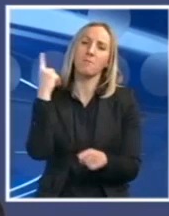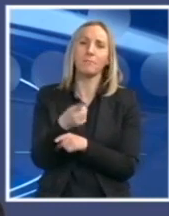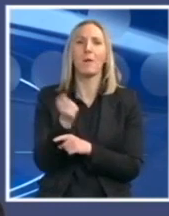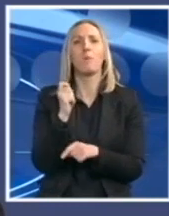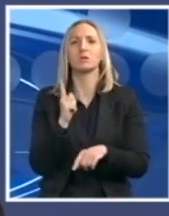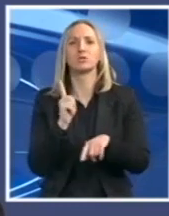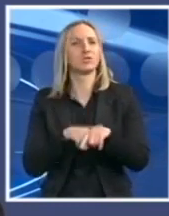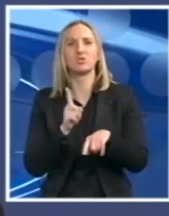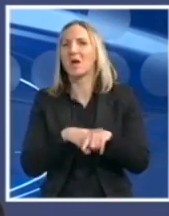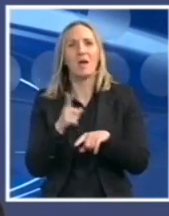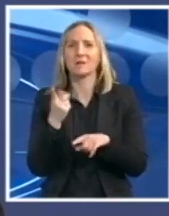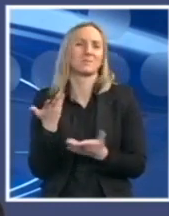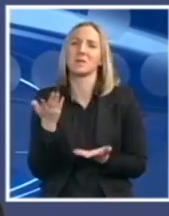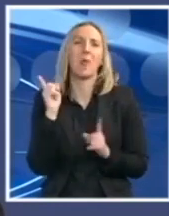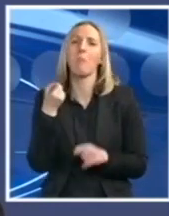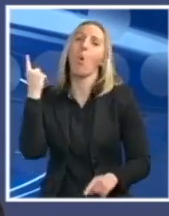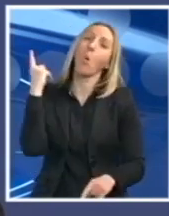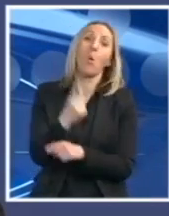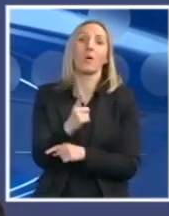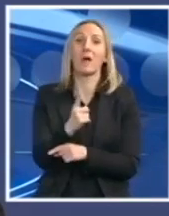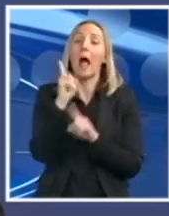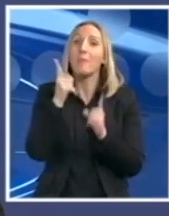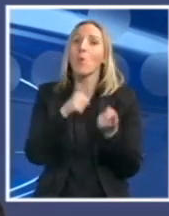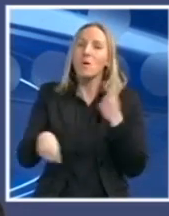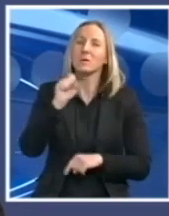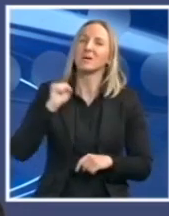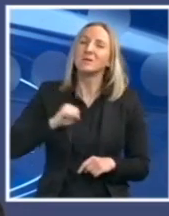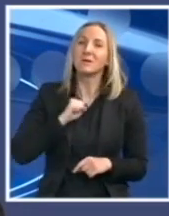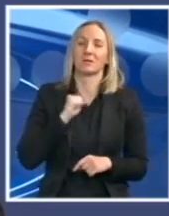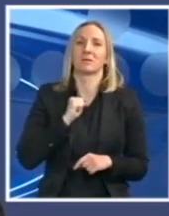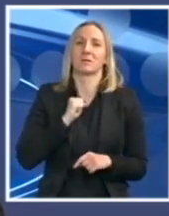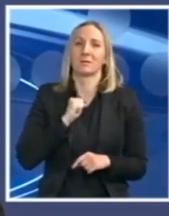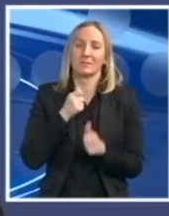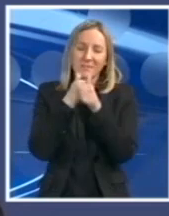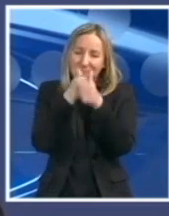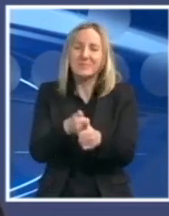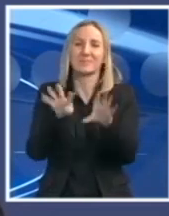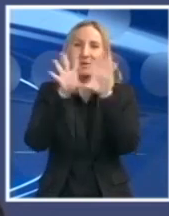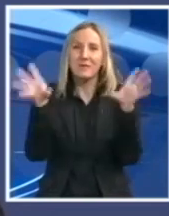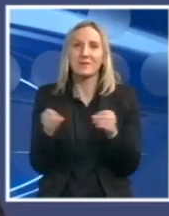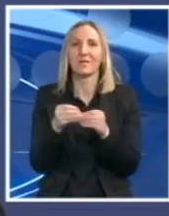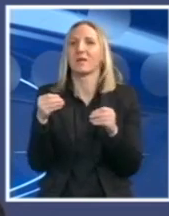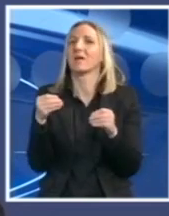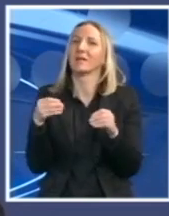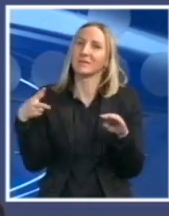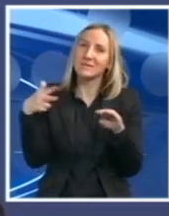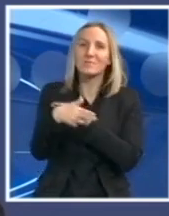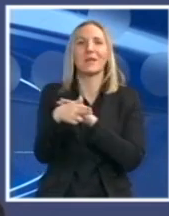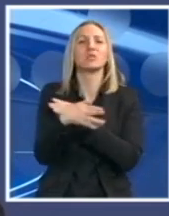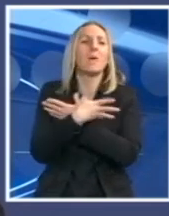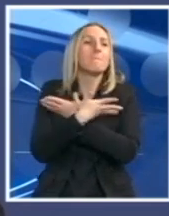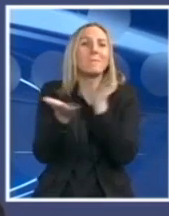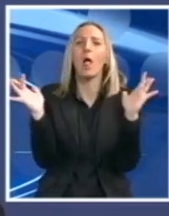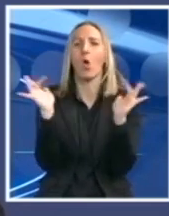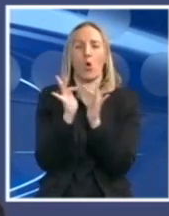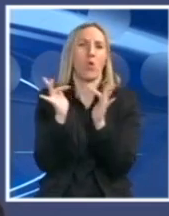čas, ali moraju da se sprovode sve mere sprečavanja bilo kakvog kontakta.